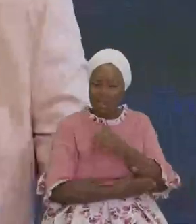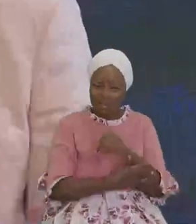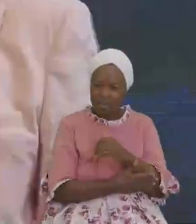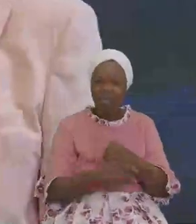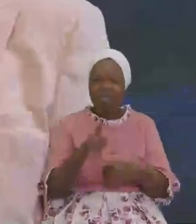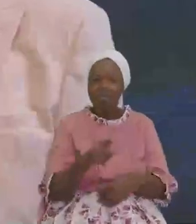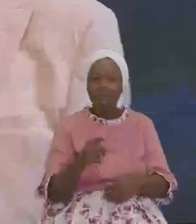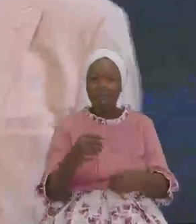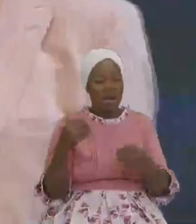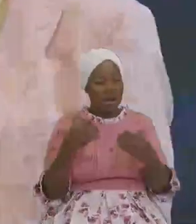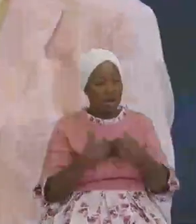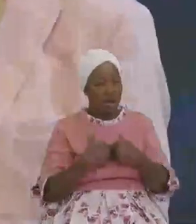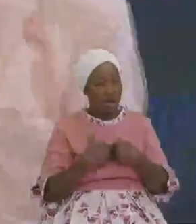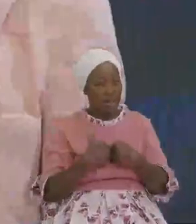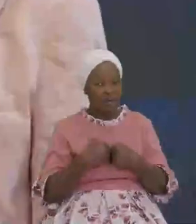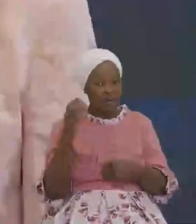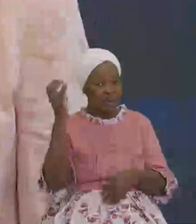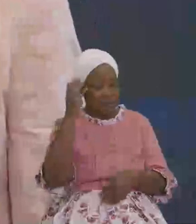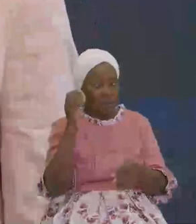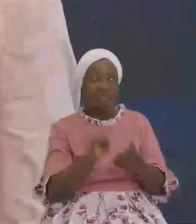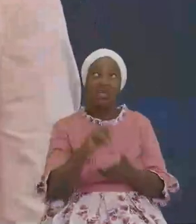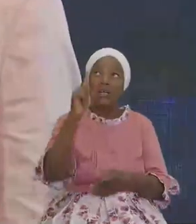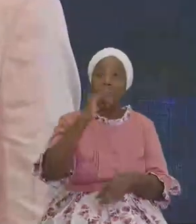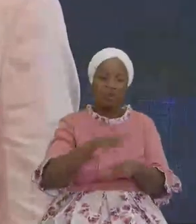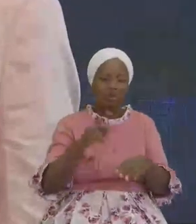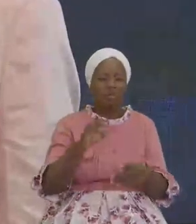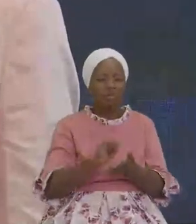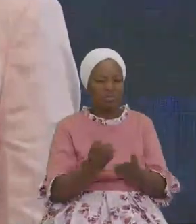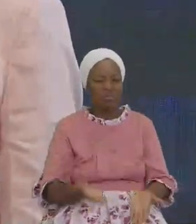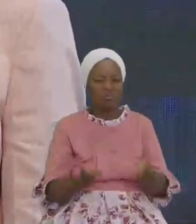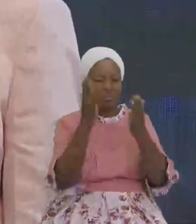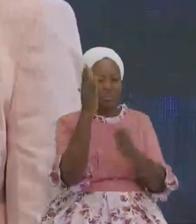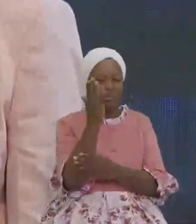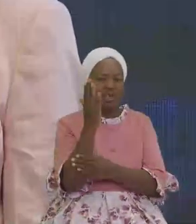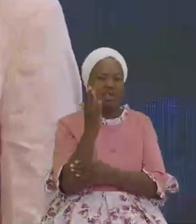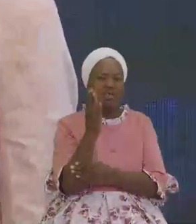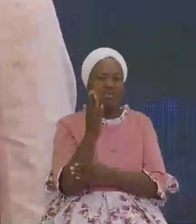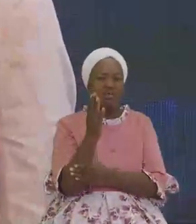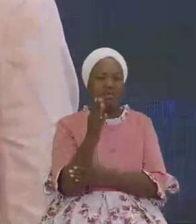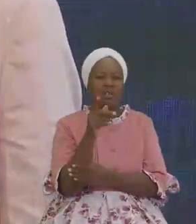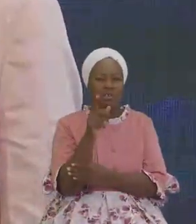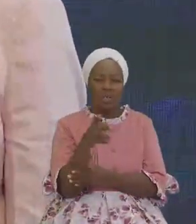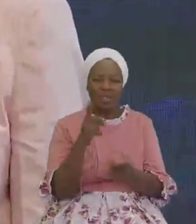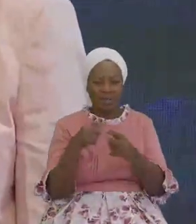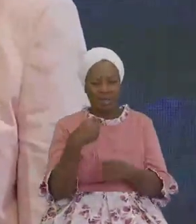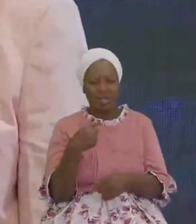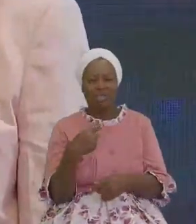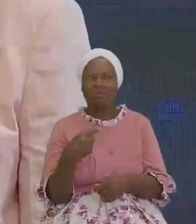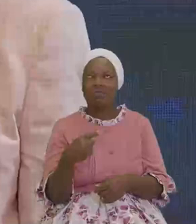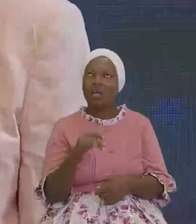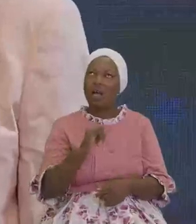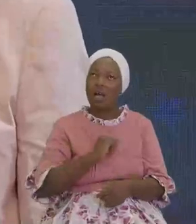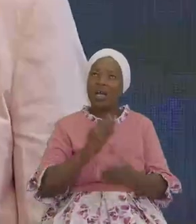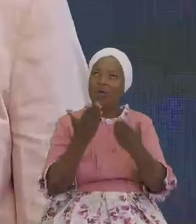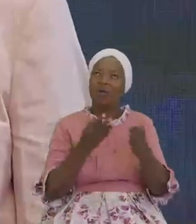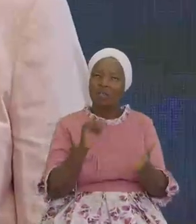pays, dans tous les pays, tu as entendu dire qui t'appelle. Alors lève ta main maintenant et